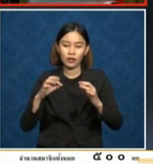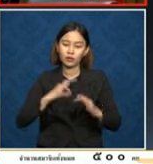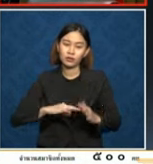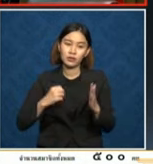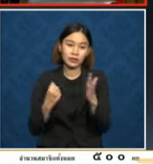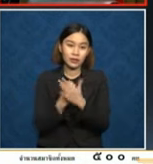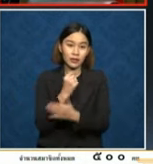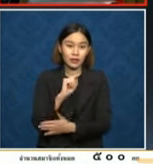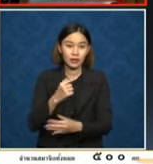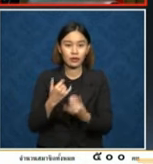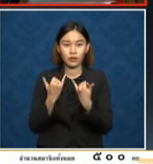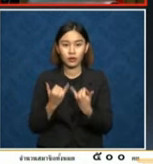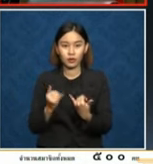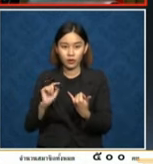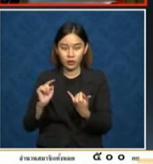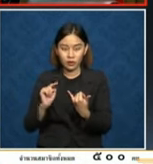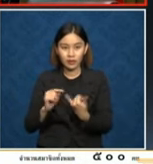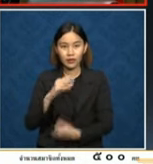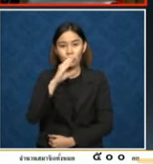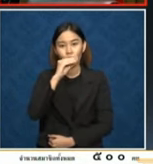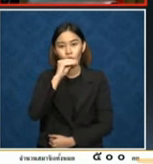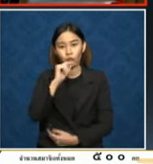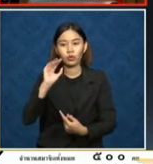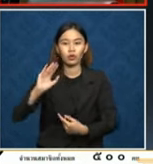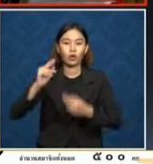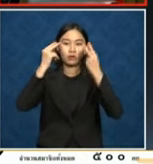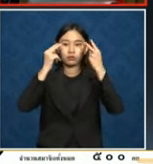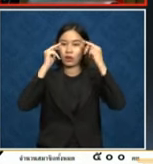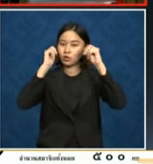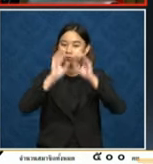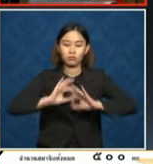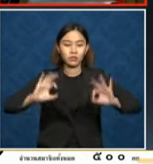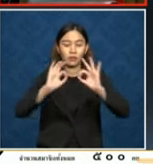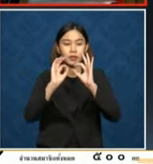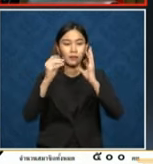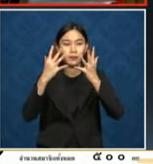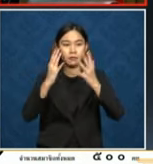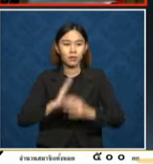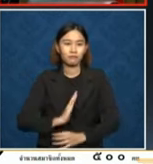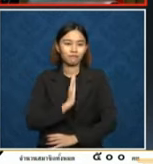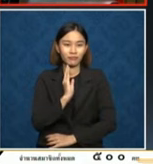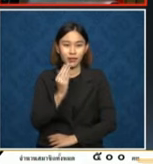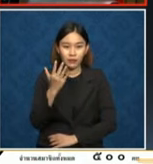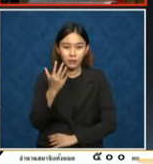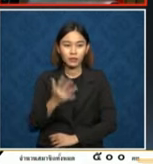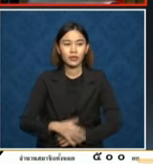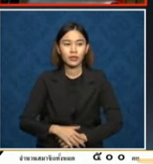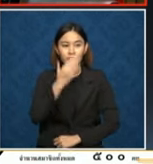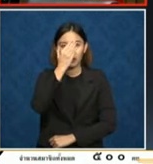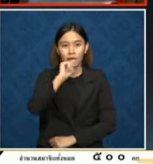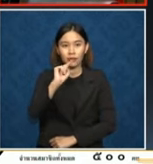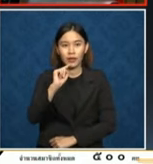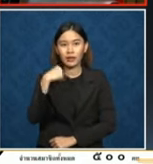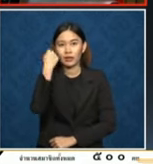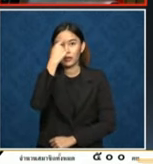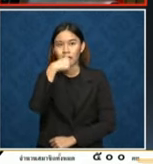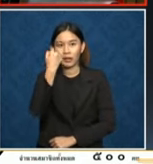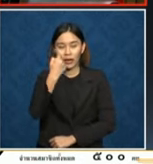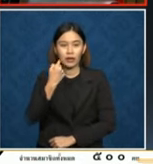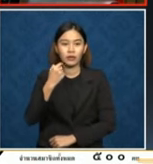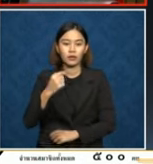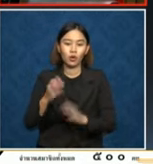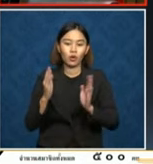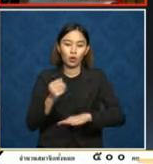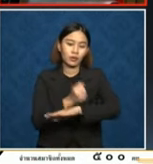นะครับที่ในวันนี้คำพูดของนายกไม่มีความสำคัญหรือศักดิ์สิทธิ์ใดๆเลยเพราะผู้ใต้บังคับบัญชาเ